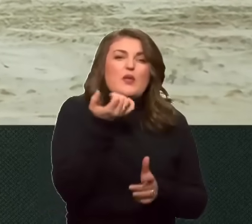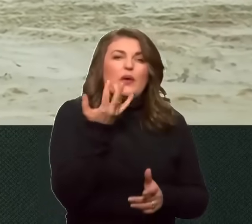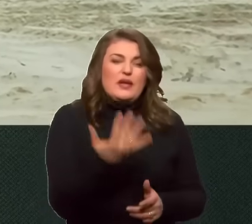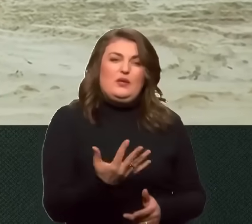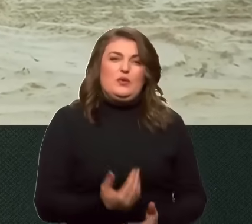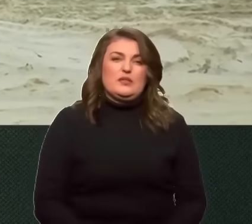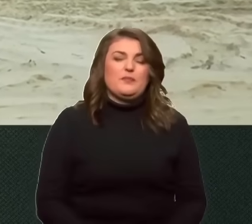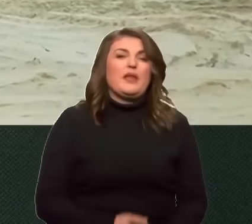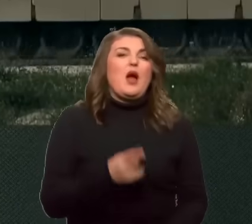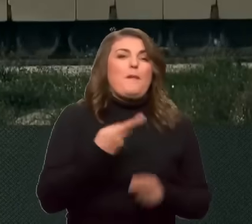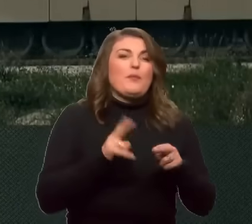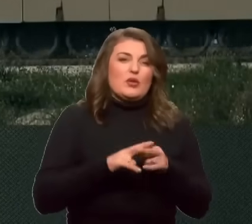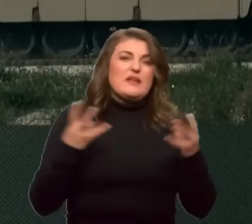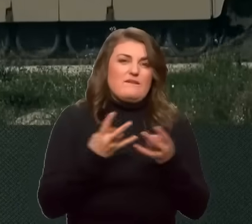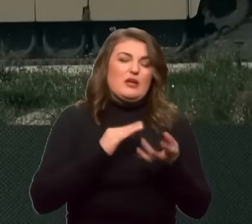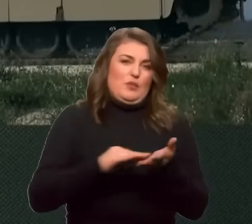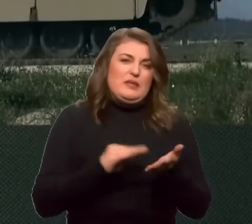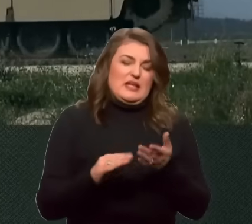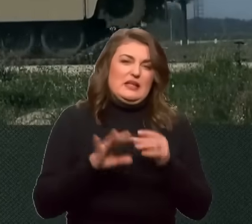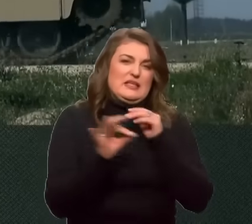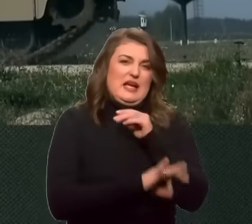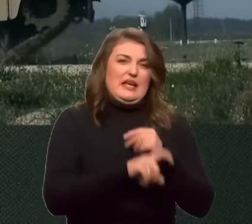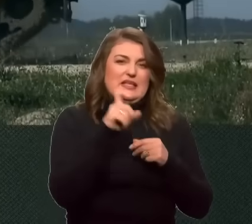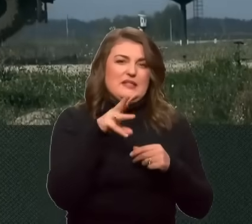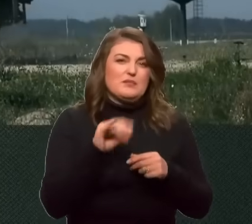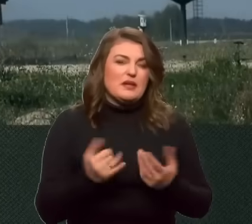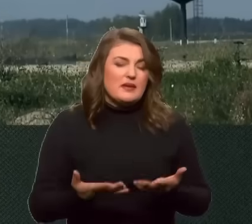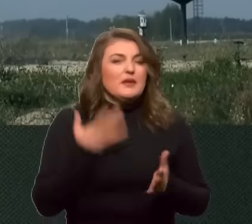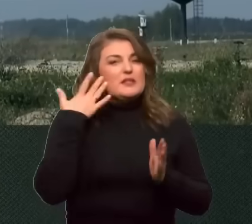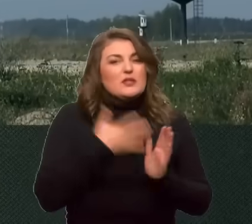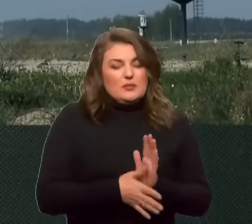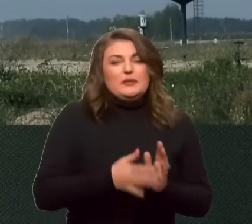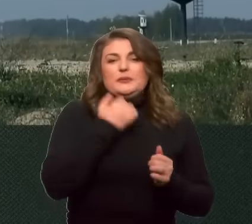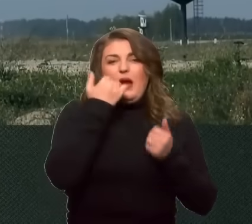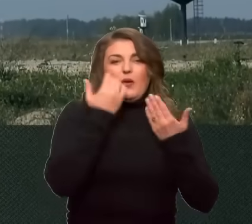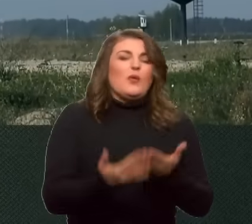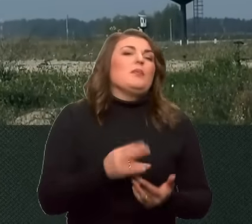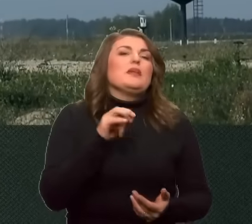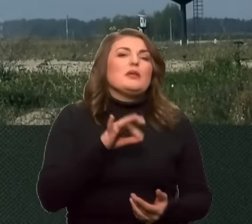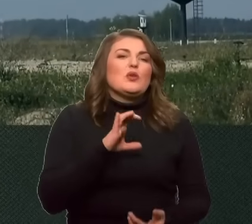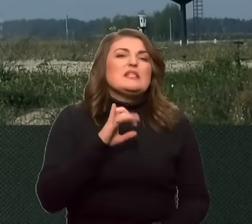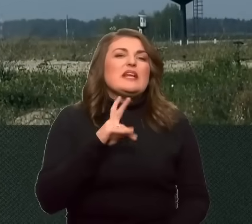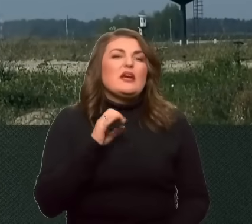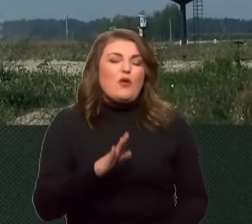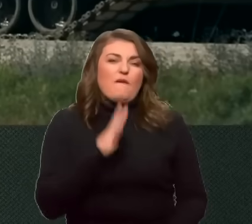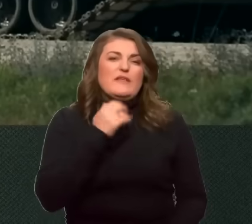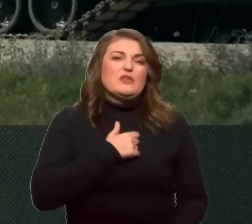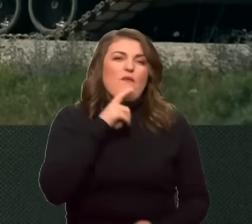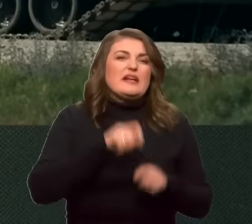кількості. От про це варто писати західним ЗМІ. Зрозуміли, пане Дмитре, дякуємо. Дмитро Снегирьов,